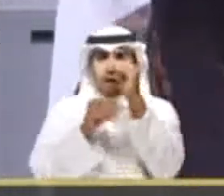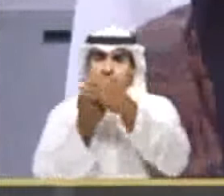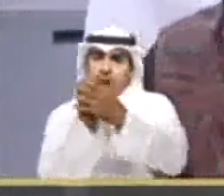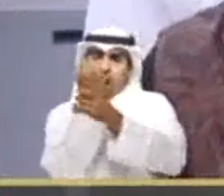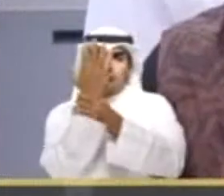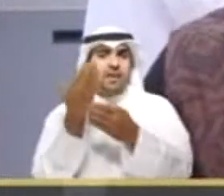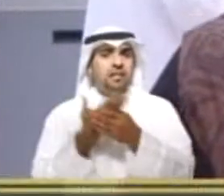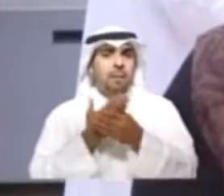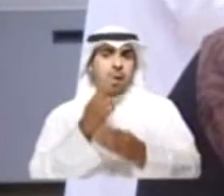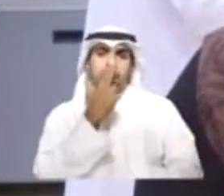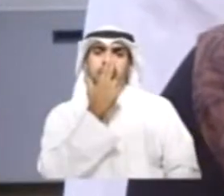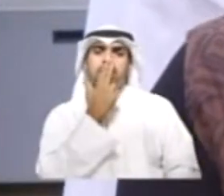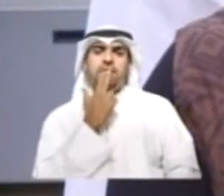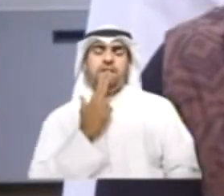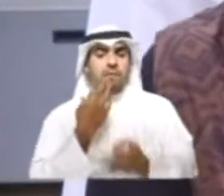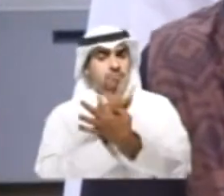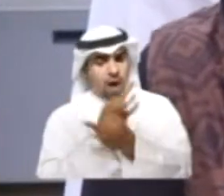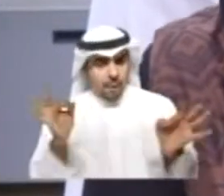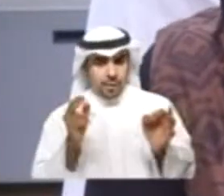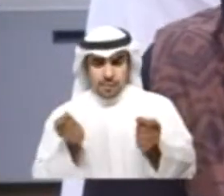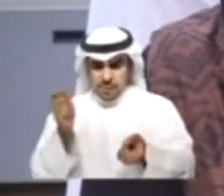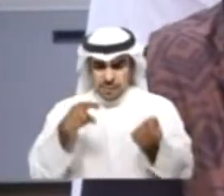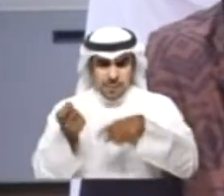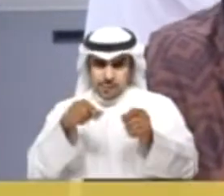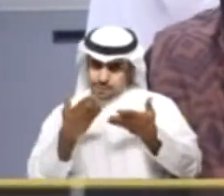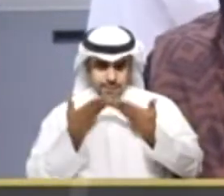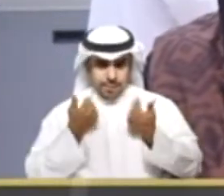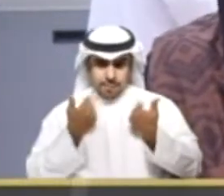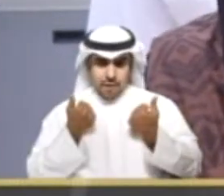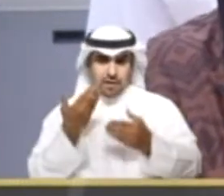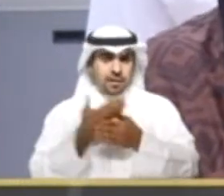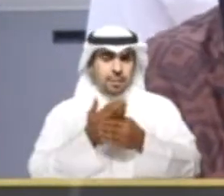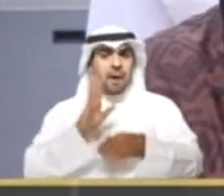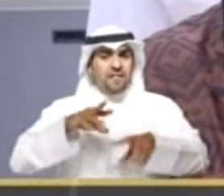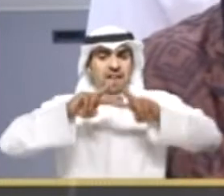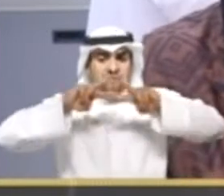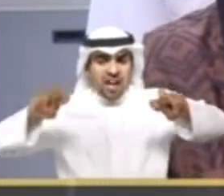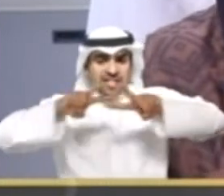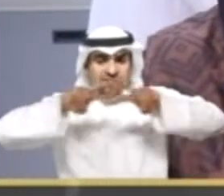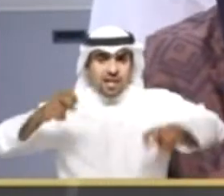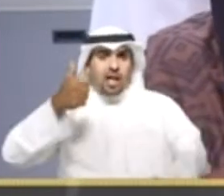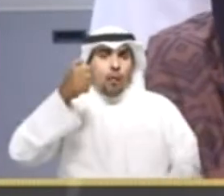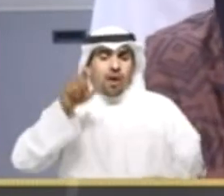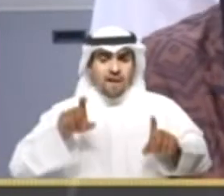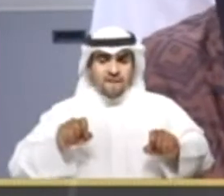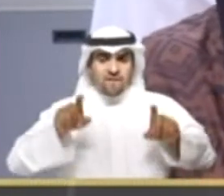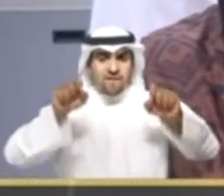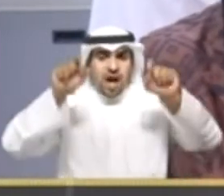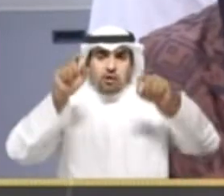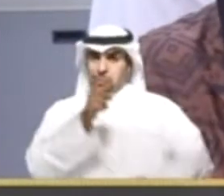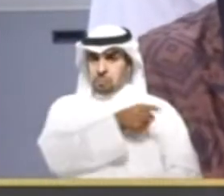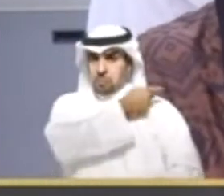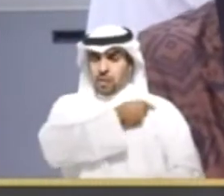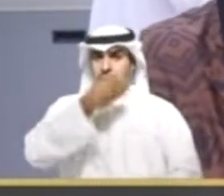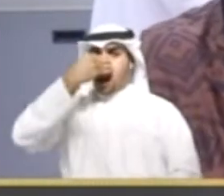المجتمع. نقوم بعمل فحوصات ثانية عن طريق الـ PCR لتحديد نوعية الفيروس ألف، حيث يمكن يكون H1,